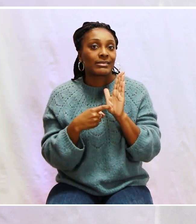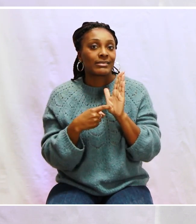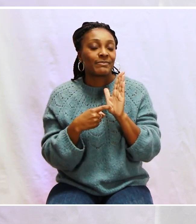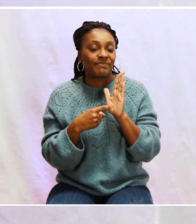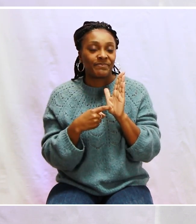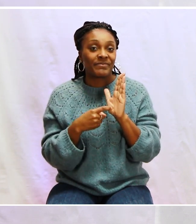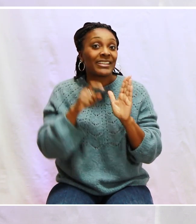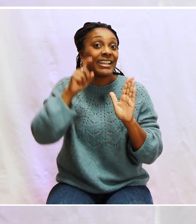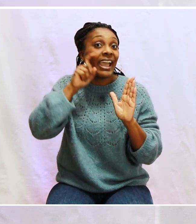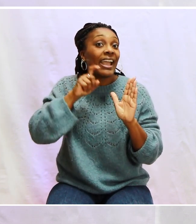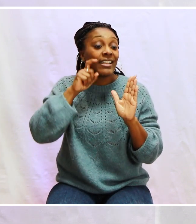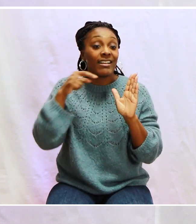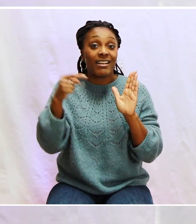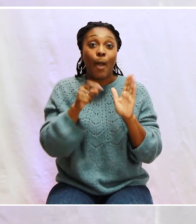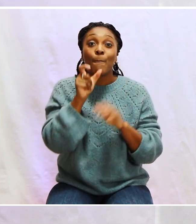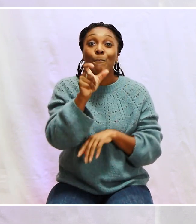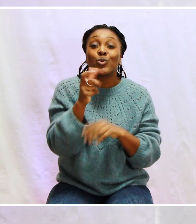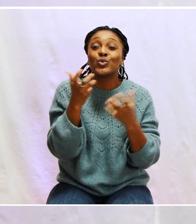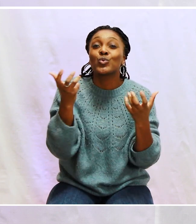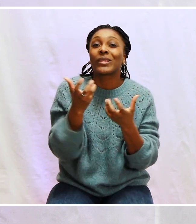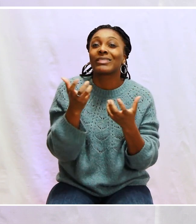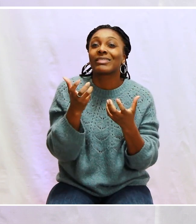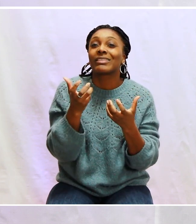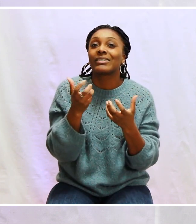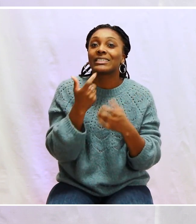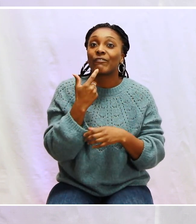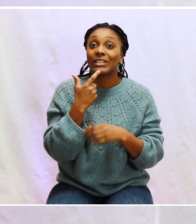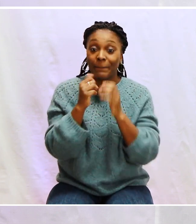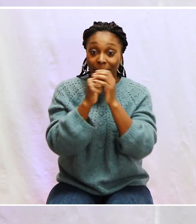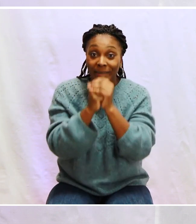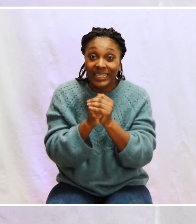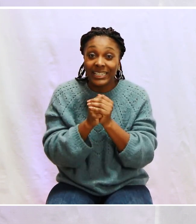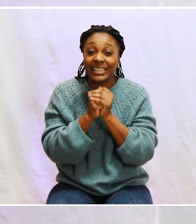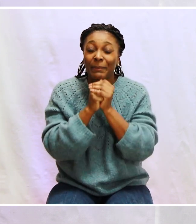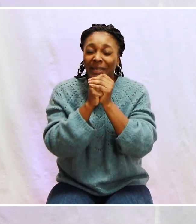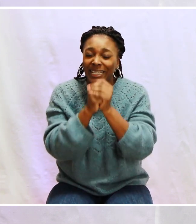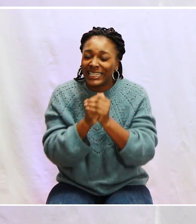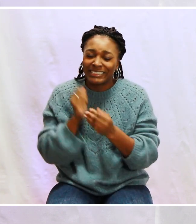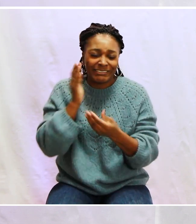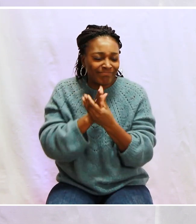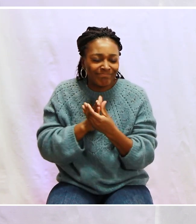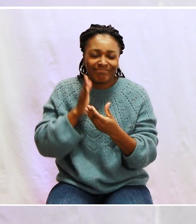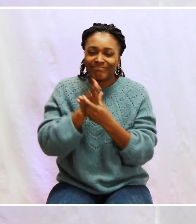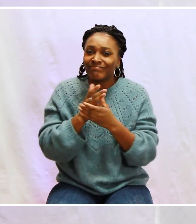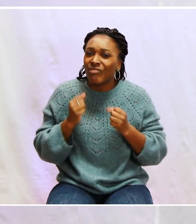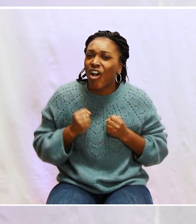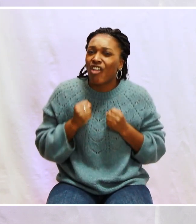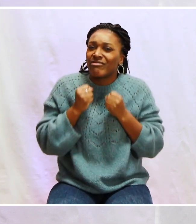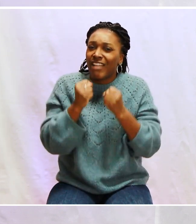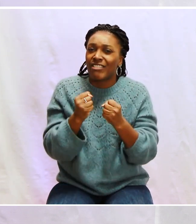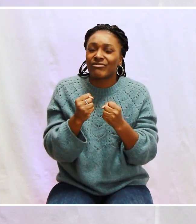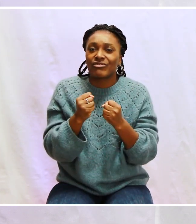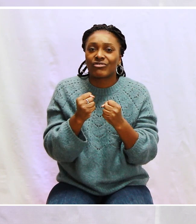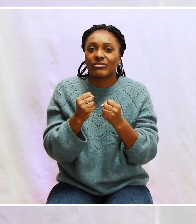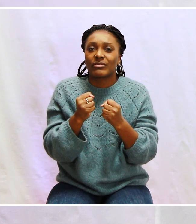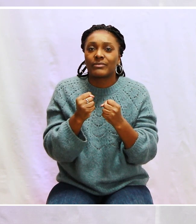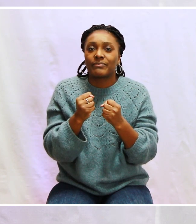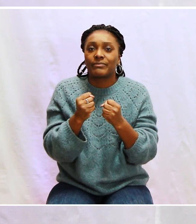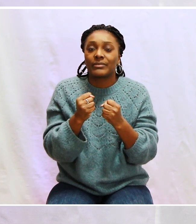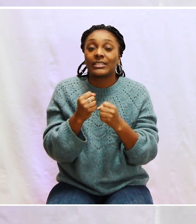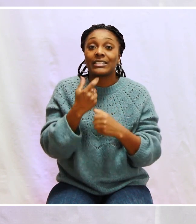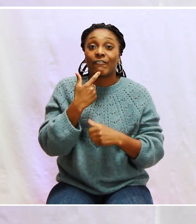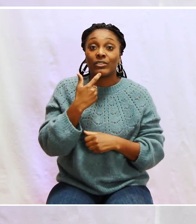du texte, souhaiter, c'est le terme grec qui veut dire prier, intercéder, s'engager à. Donc en fait, la pensée